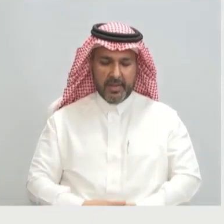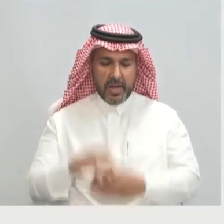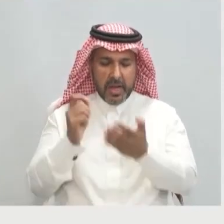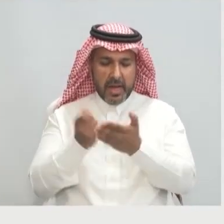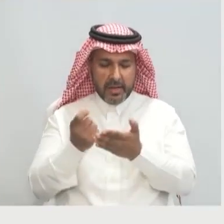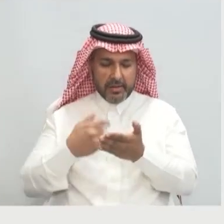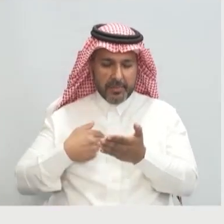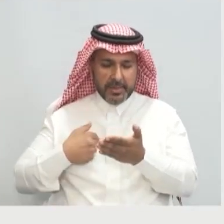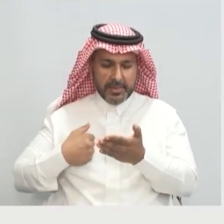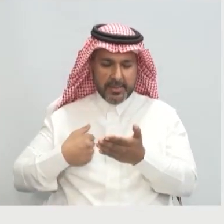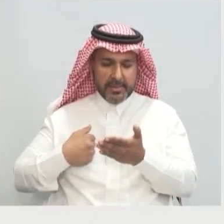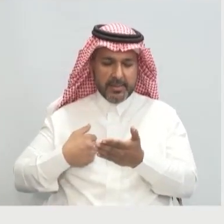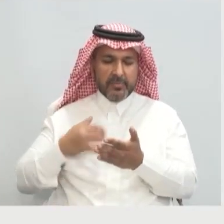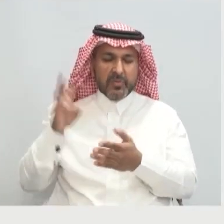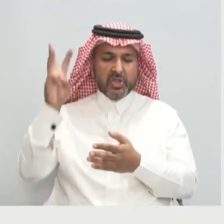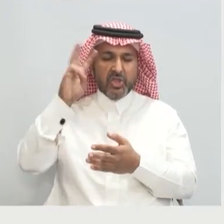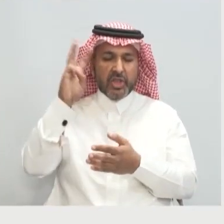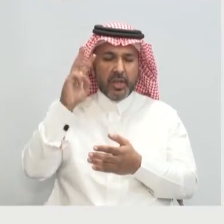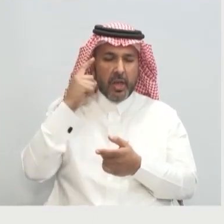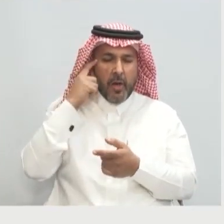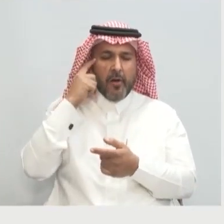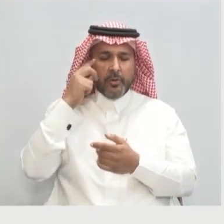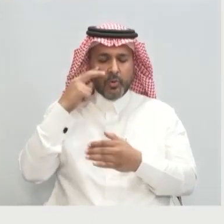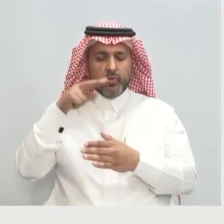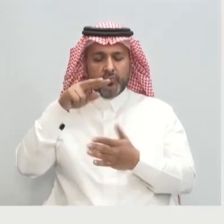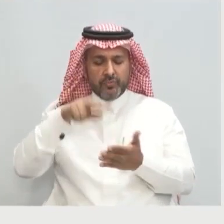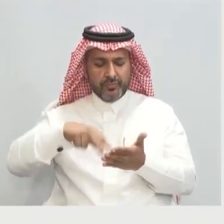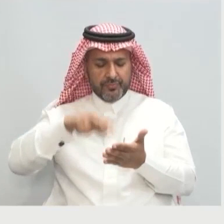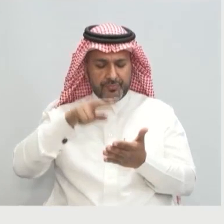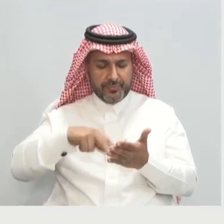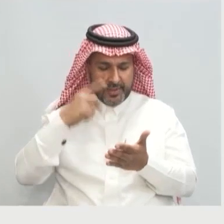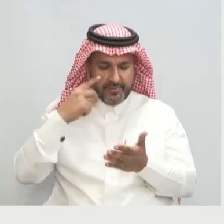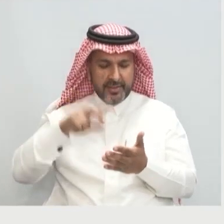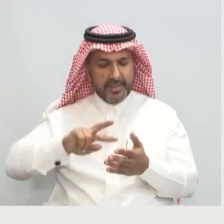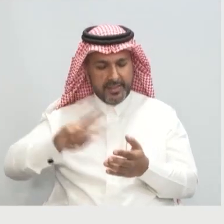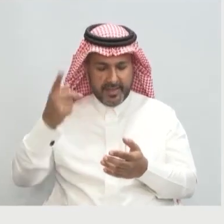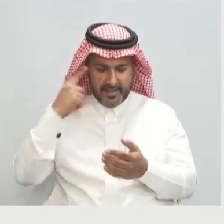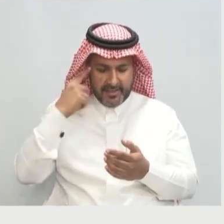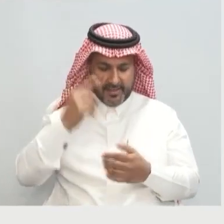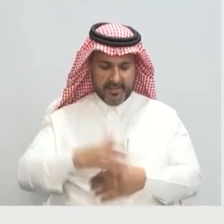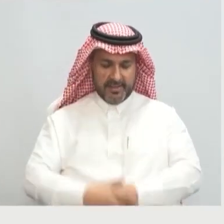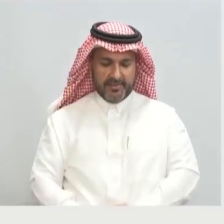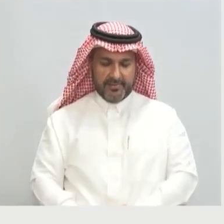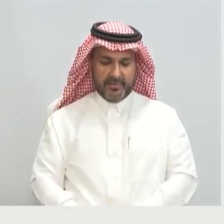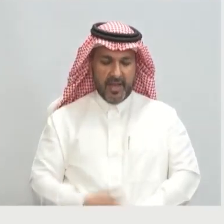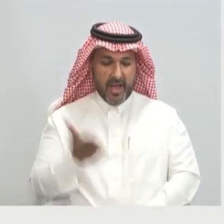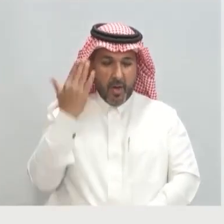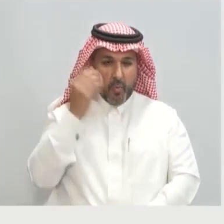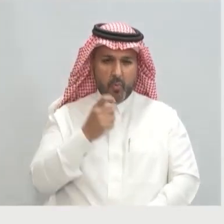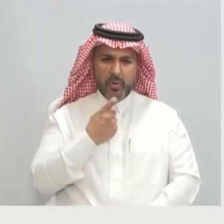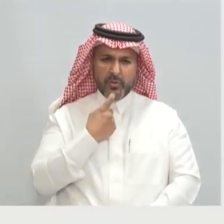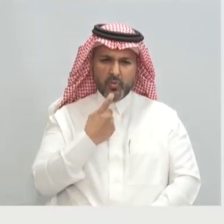الذي يفضله المستهلك ما الذي يعجب المستهلك ما الذي ايضا لا يعجب المستهلك في هذا المنتج